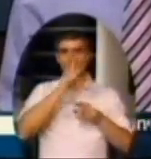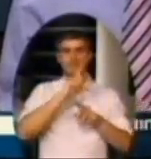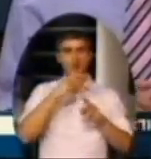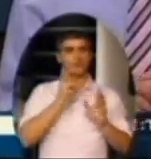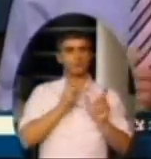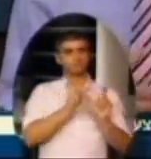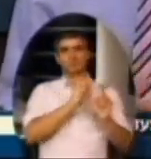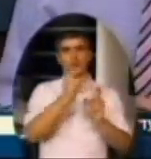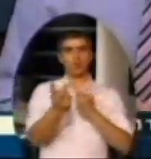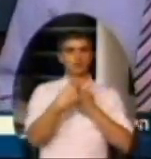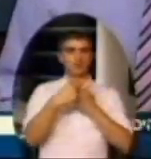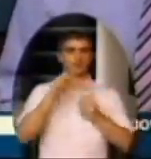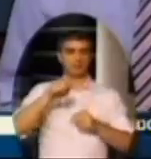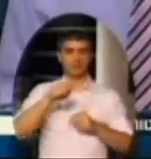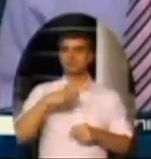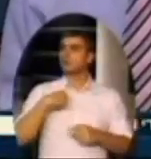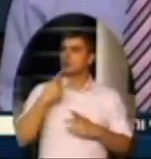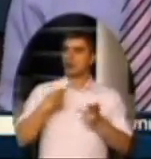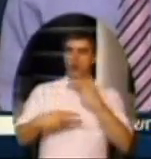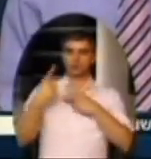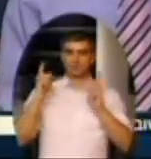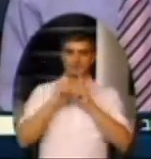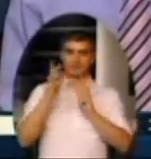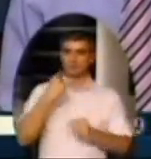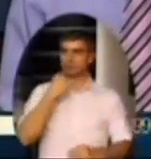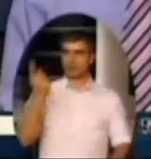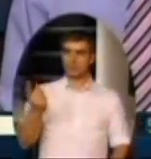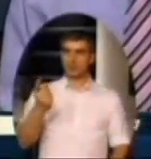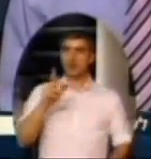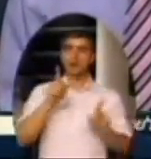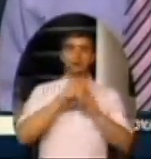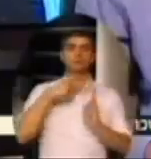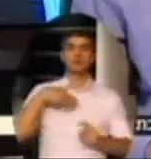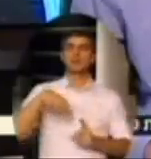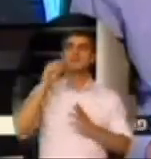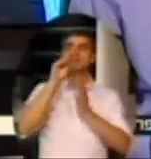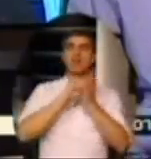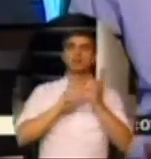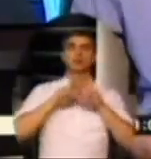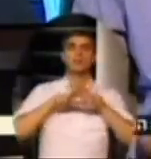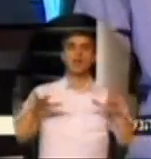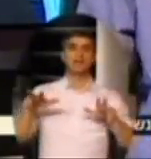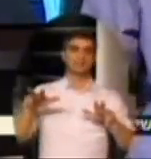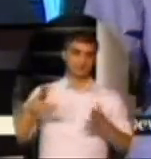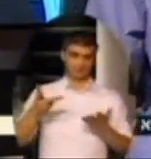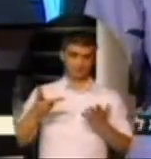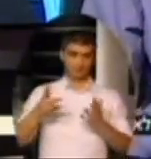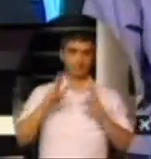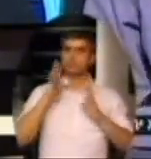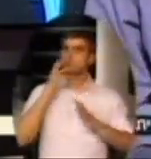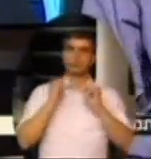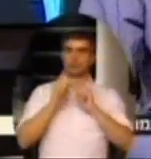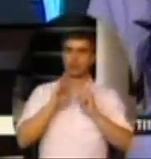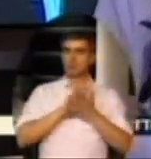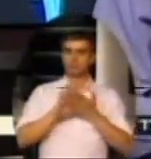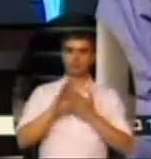א אם אני אם אני חוזר בקצרה על דבריך מה שאתה אומר הוא שכמו שנבחרתי לרשימה ארצית בצורה קשה מאוד זה